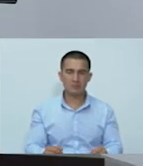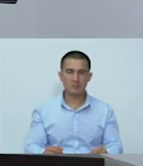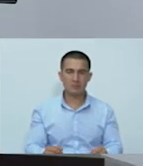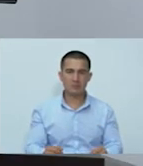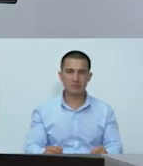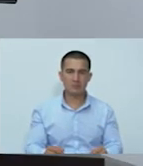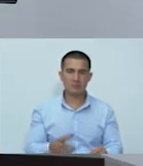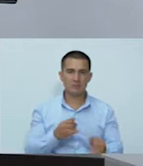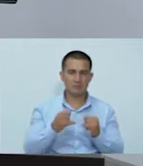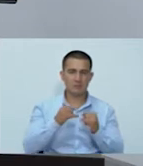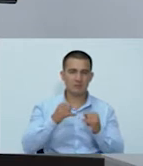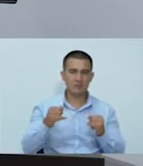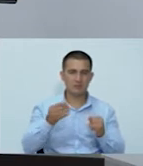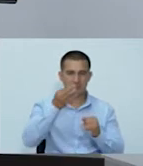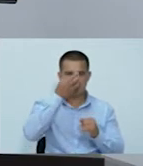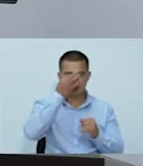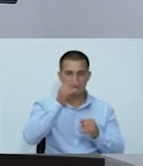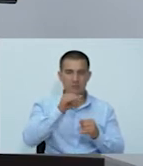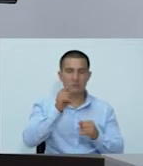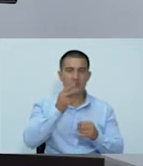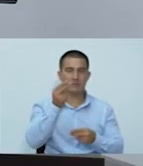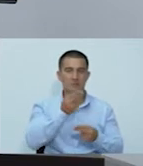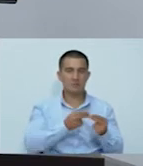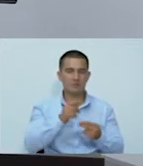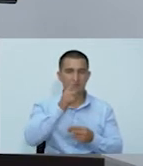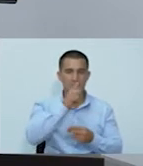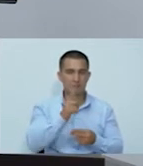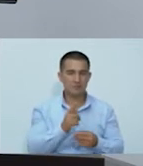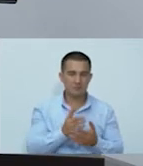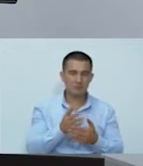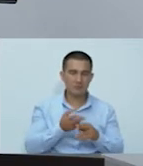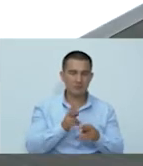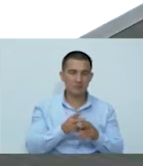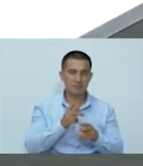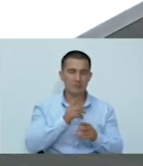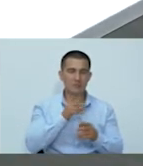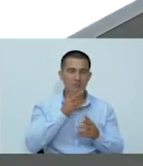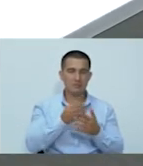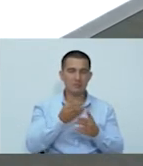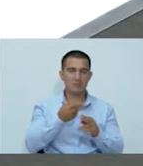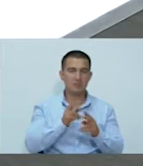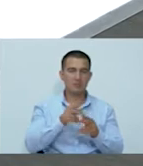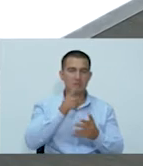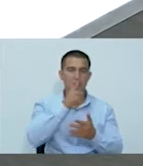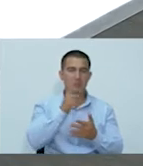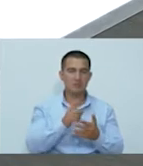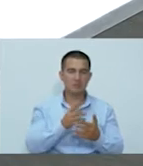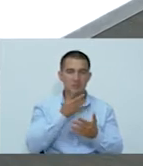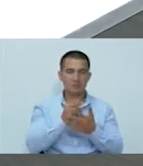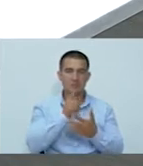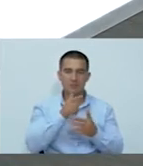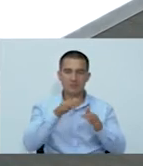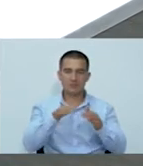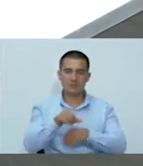naqa chiziq bo'ylab yopishtiramiz. Shuning uchun kartondan foydalansangiz, yopishtirishingizga qulay